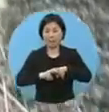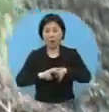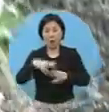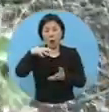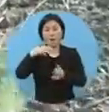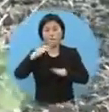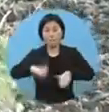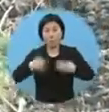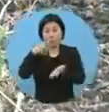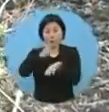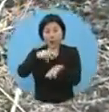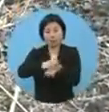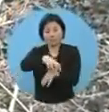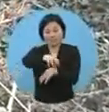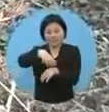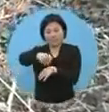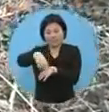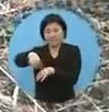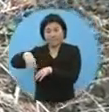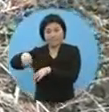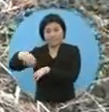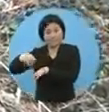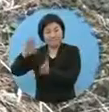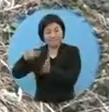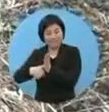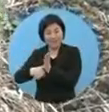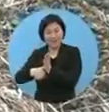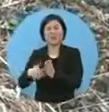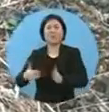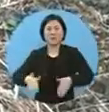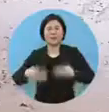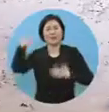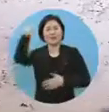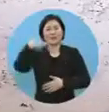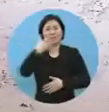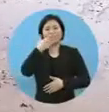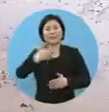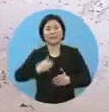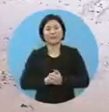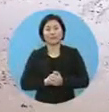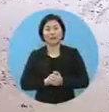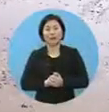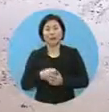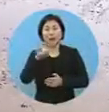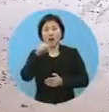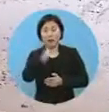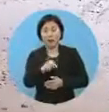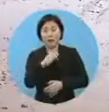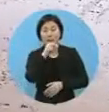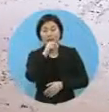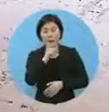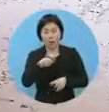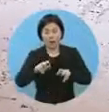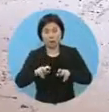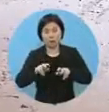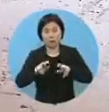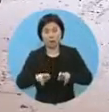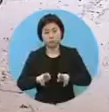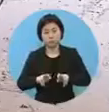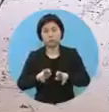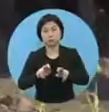봄나물을 뜯는 아낙네들의 손끝에도 봄내음이 묻어납니다. 이 향기가 지나간 자리마다 어린 모가